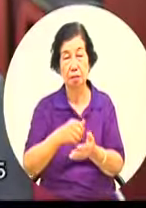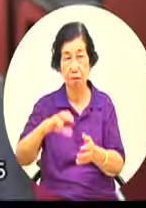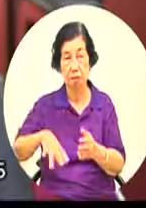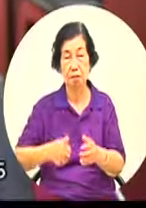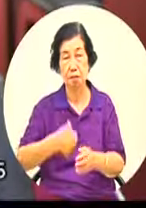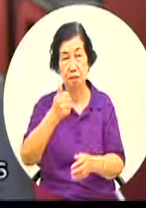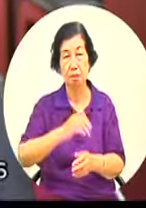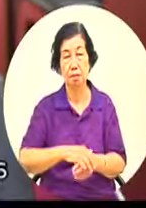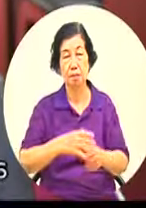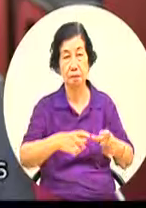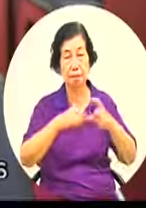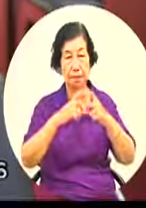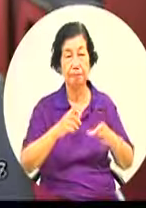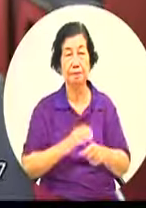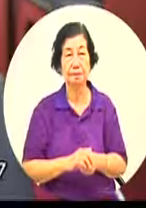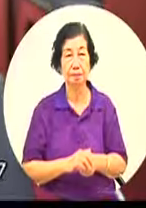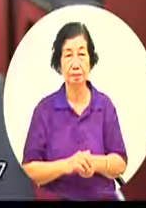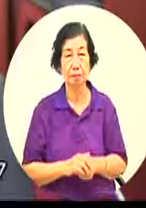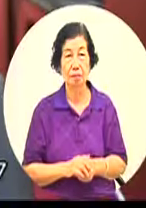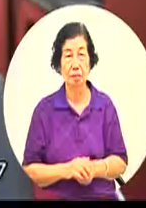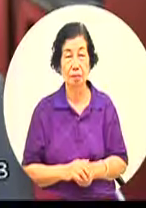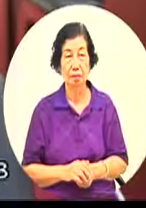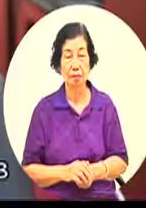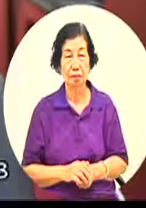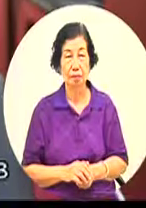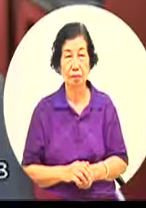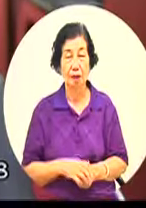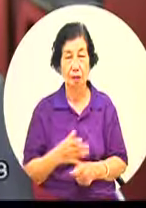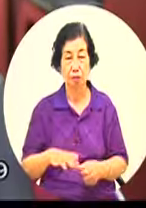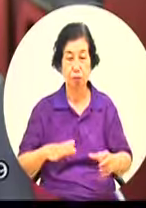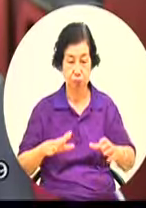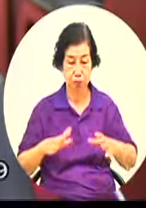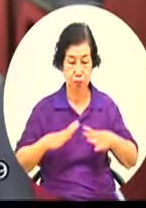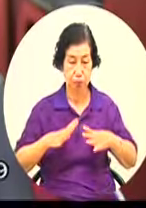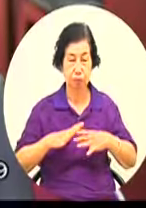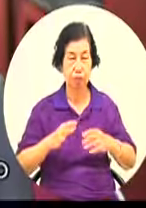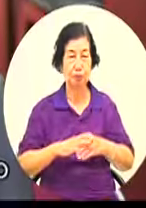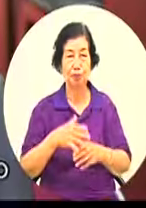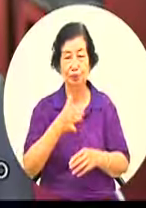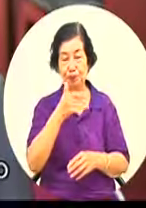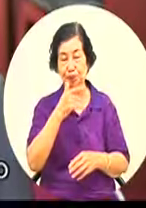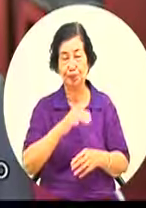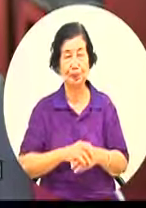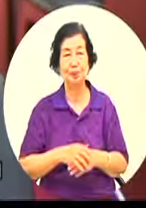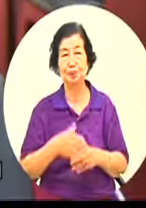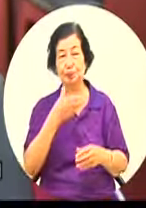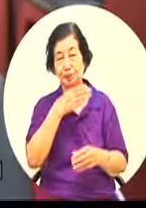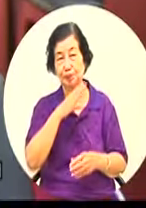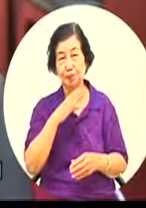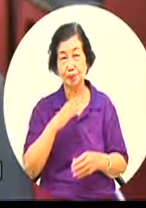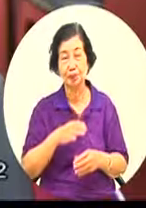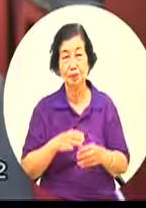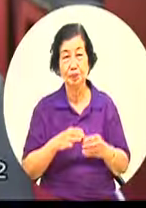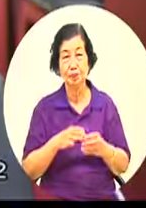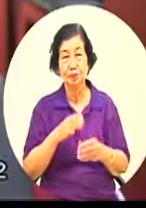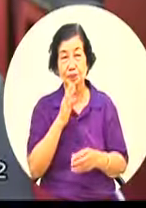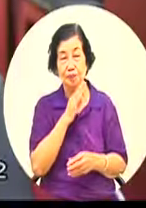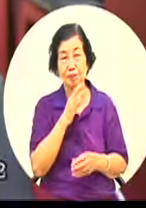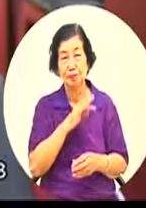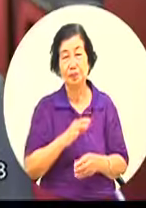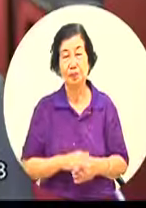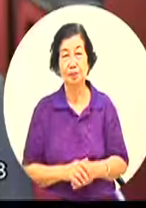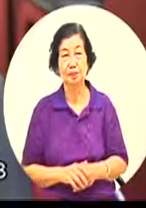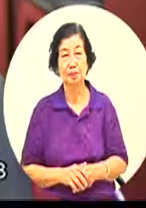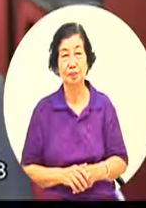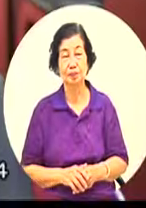好了，好不好？但你不要再回我关腔关调，我做敬重你是做专业的人，对体育你拢行第一线。其实我